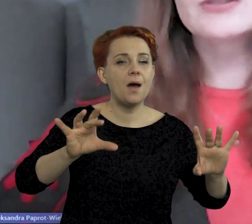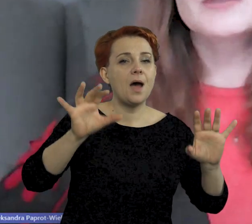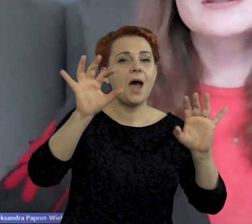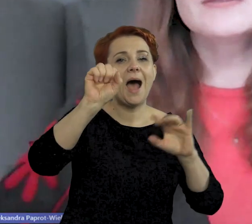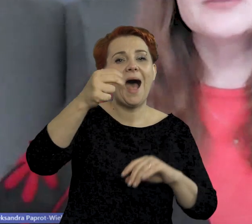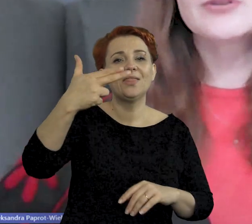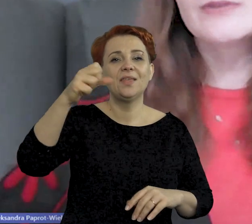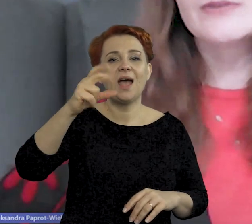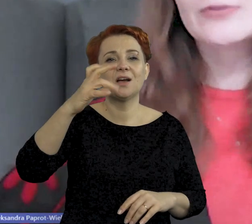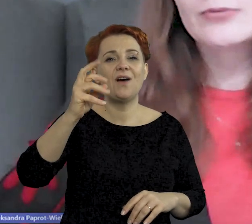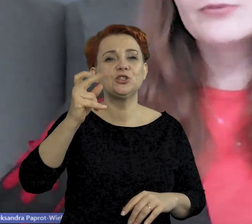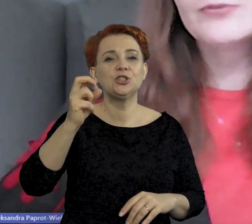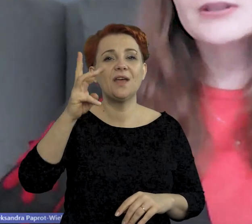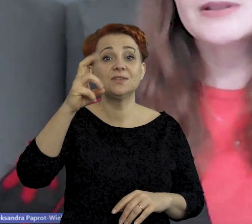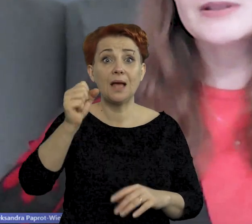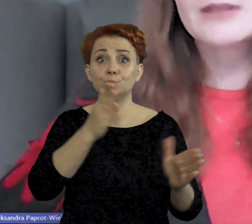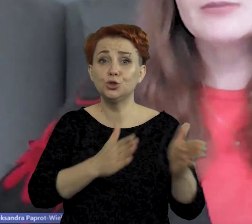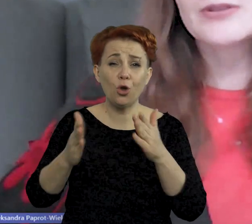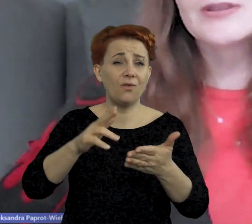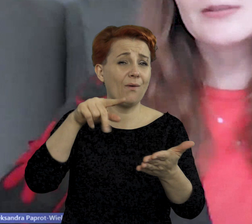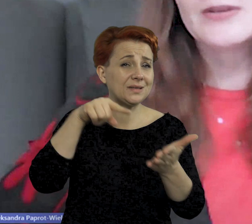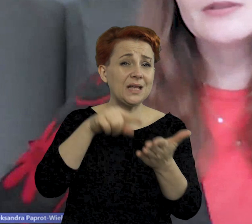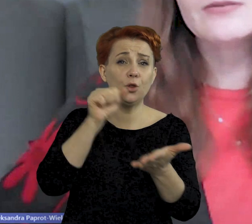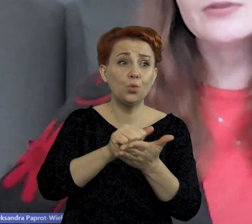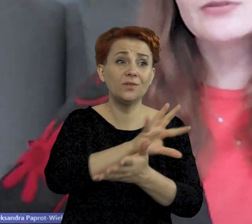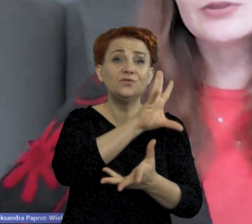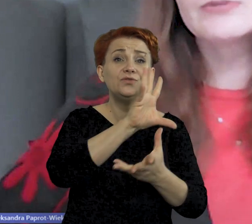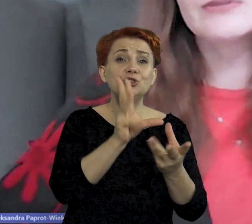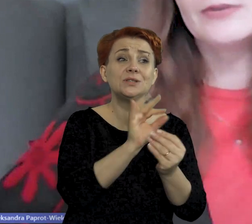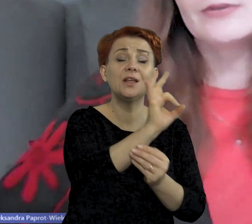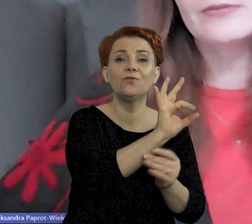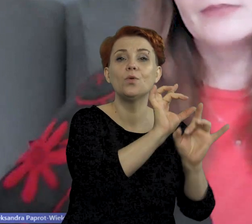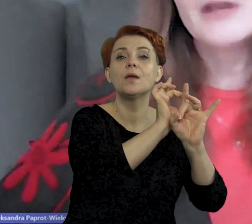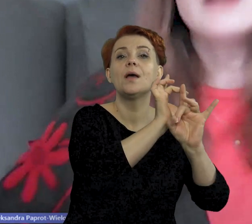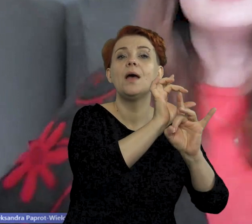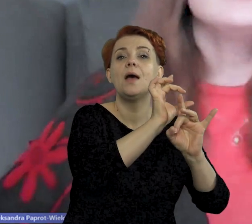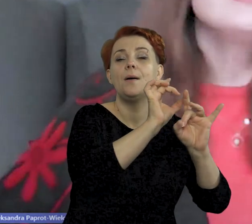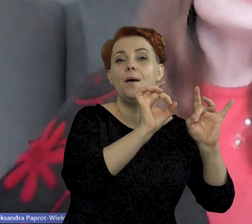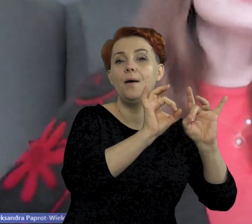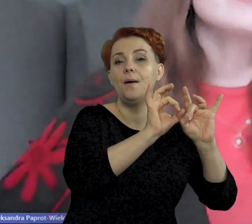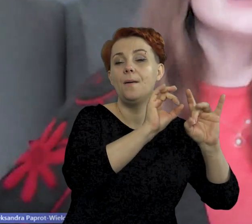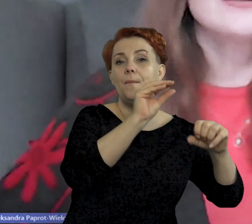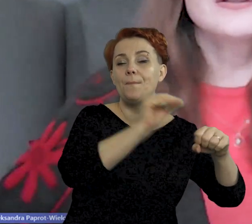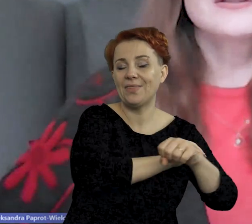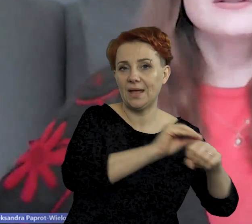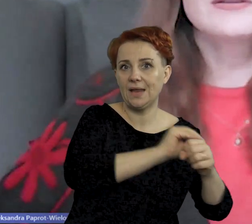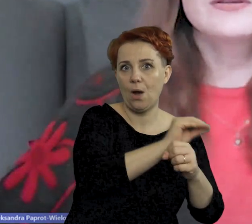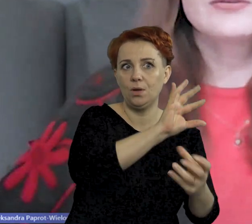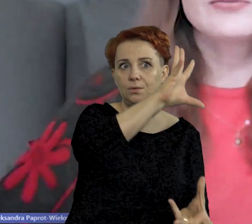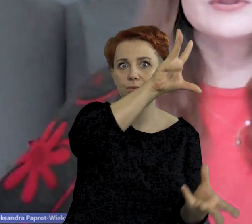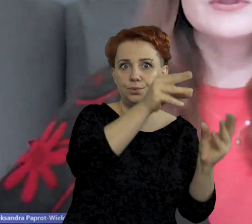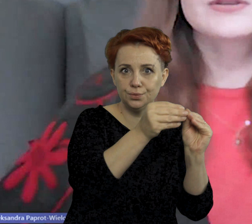Kwaśniewska też opracowała, przygotowała do druku wszystkie materiały Bożeny Stelmachowskiej, które dotyczyły Słowińców. Innym przykładem tego